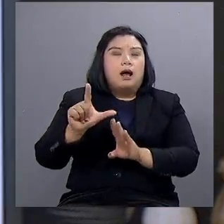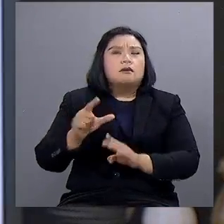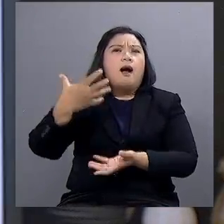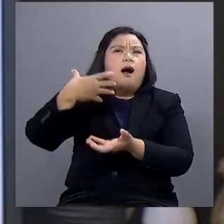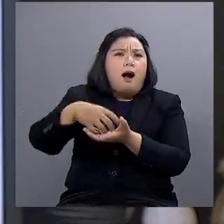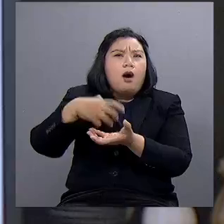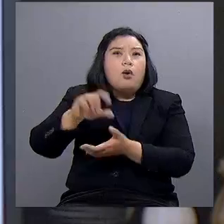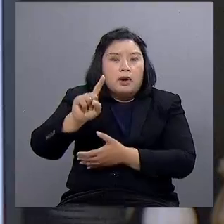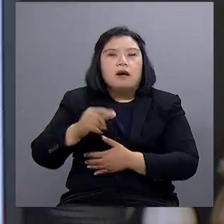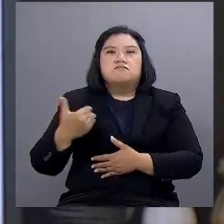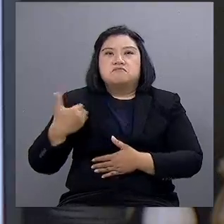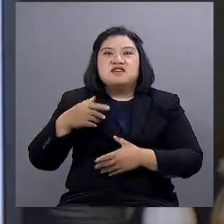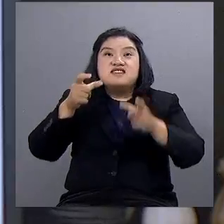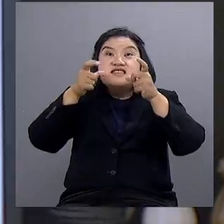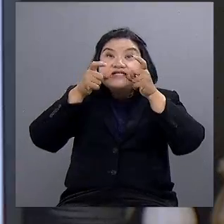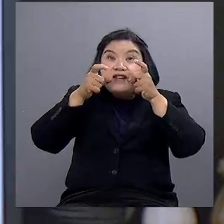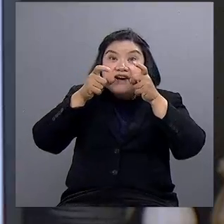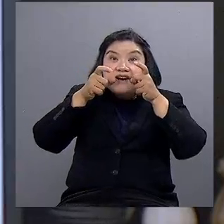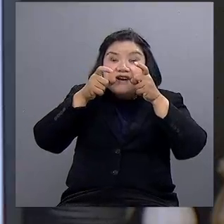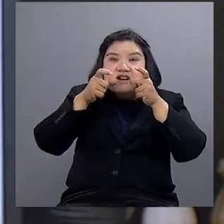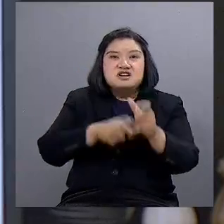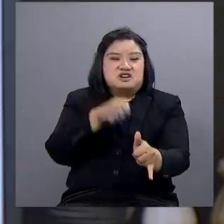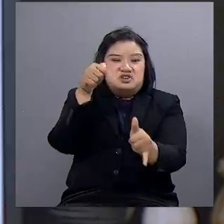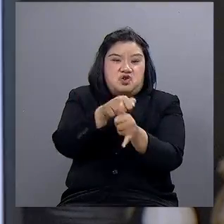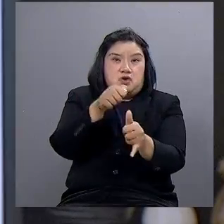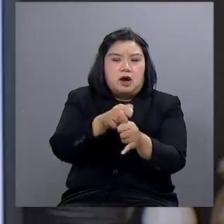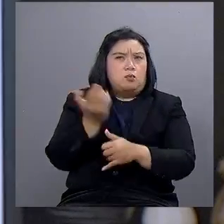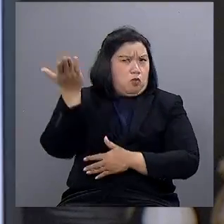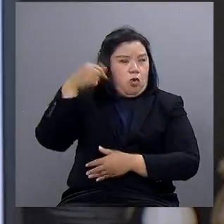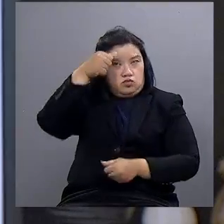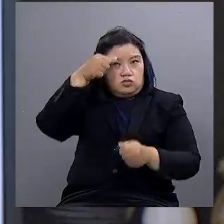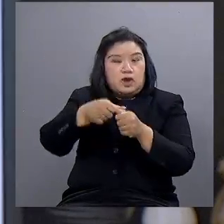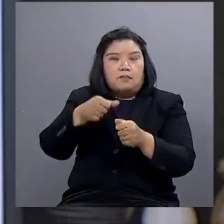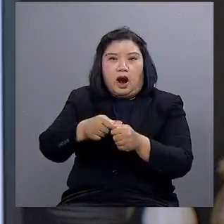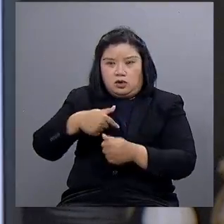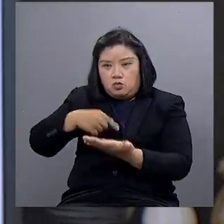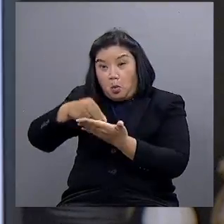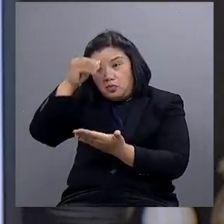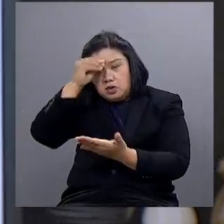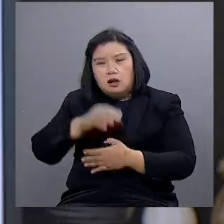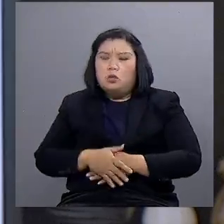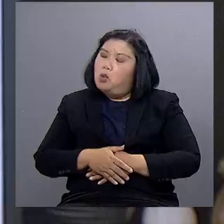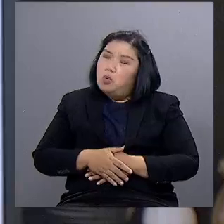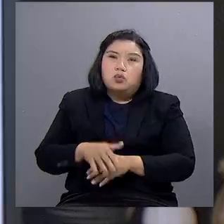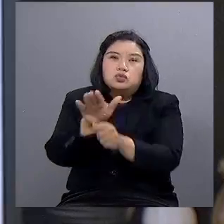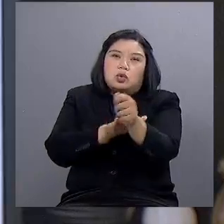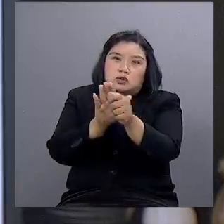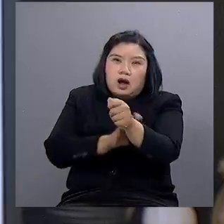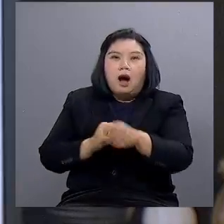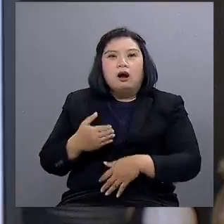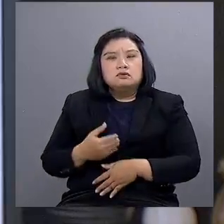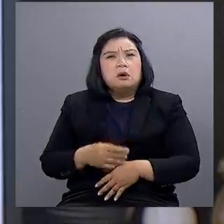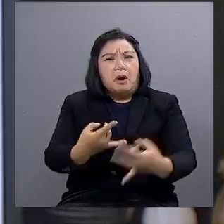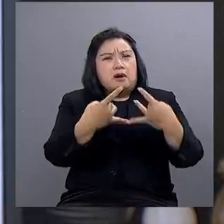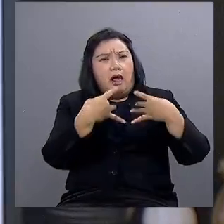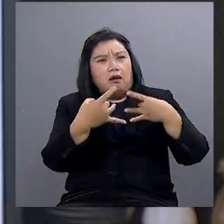กที่โอดจำได้เลยตอนเรียนน่ะตอนผมอ่านนะม ัน น่าสงสารเพราะว่าทำงานก็ทำให้เทวดาแถมโดนเทวดาแกล้งอีกจนเนี่ยเ